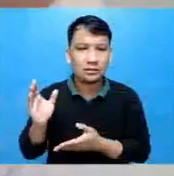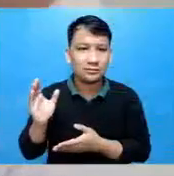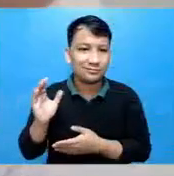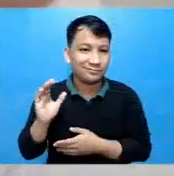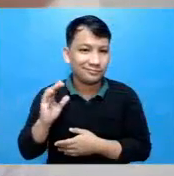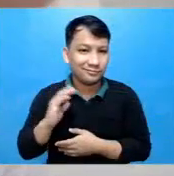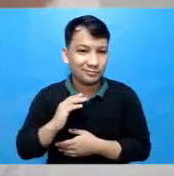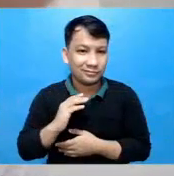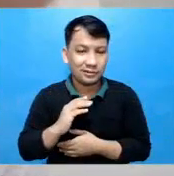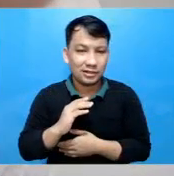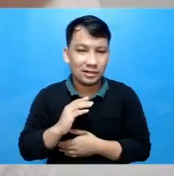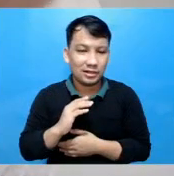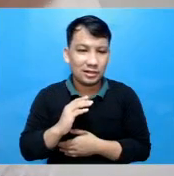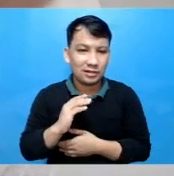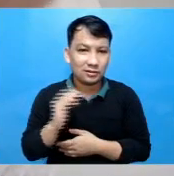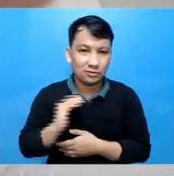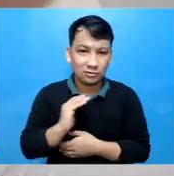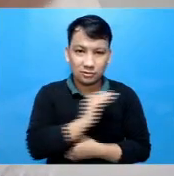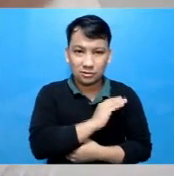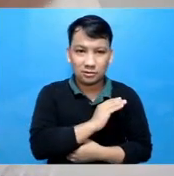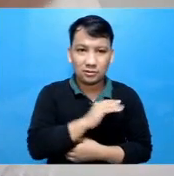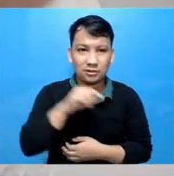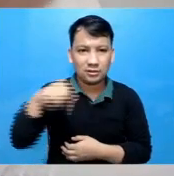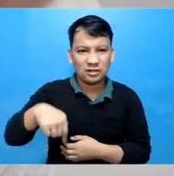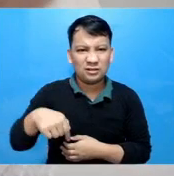of those unfunded laws.